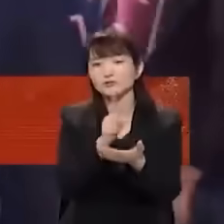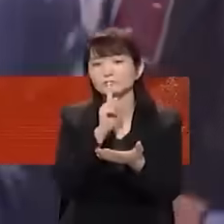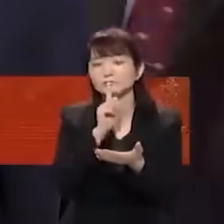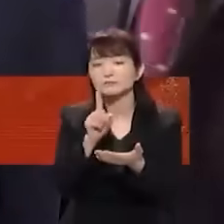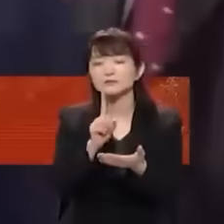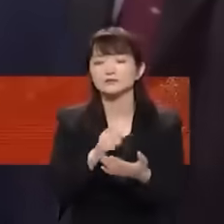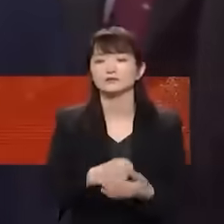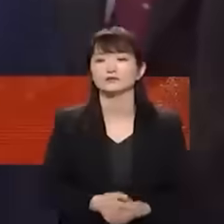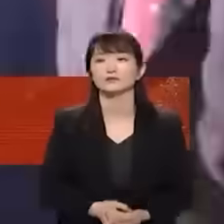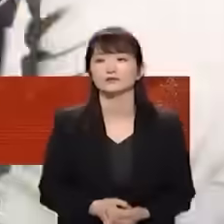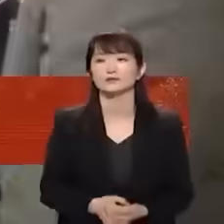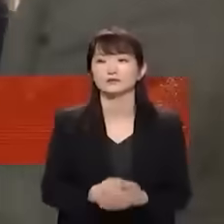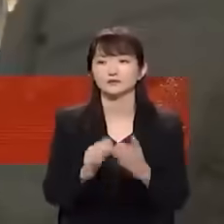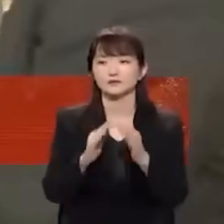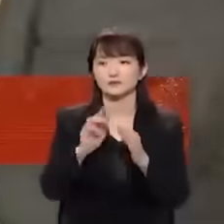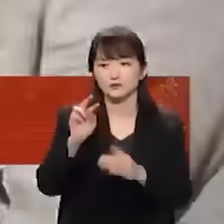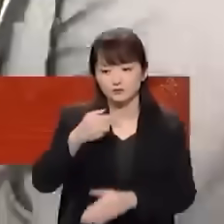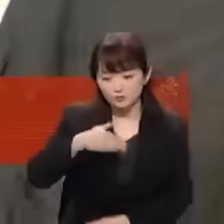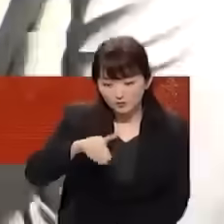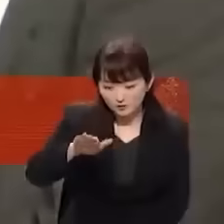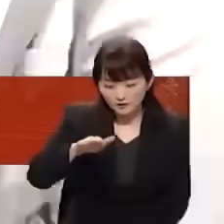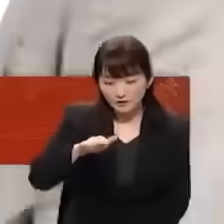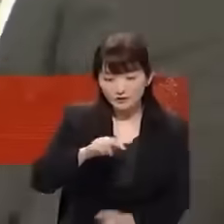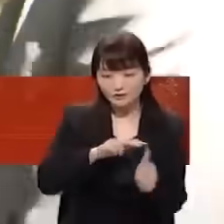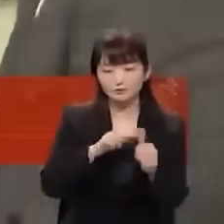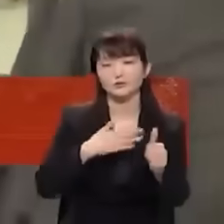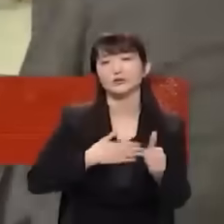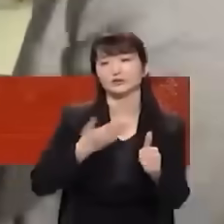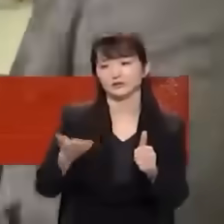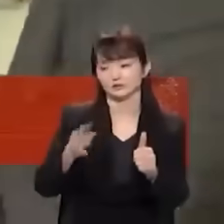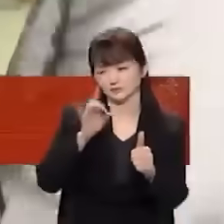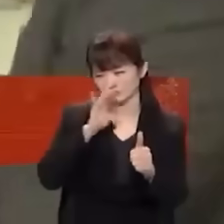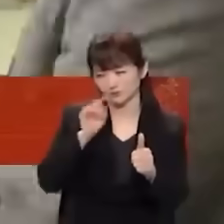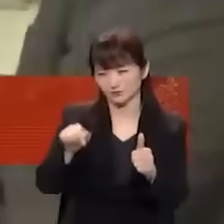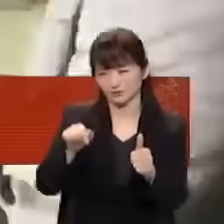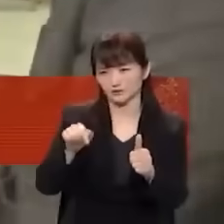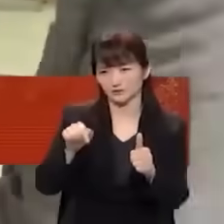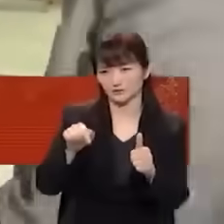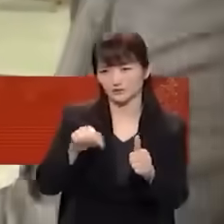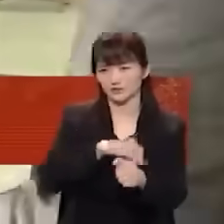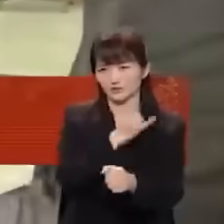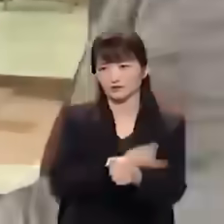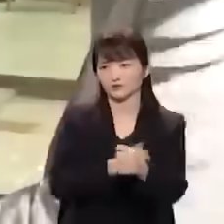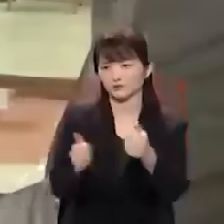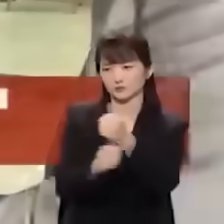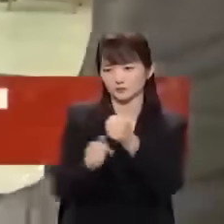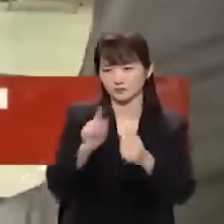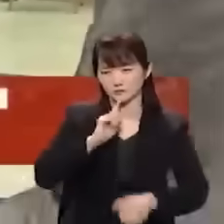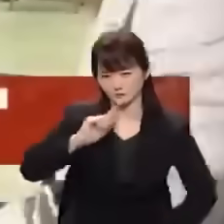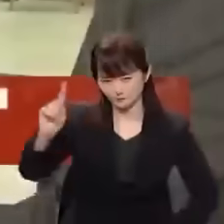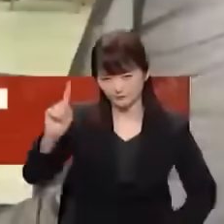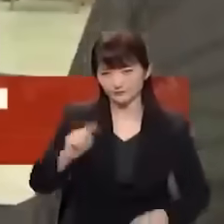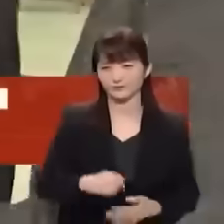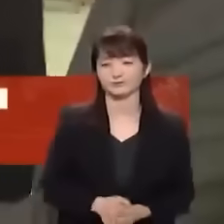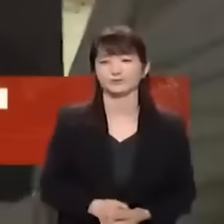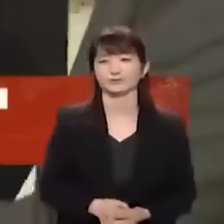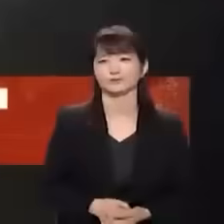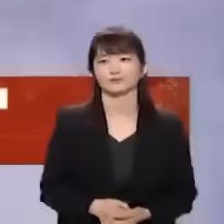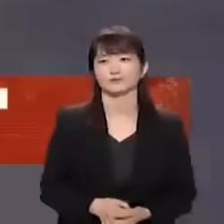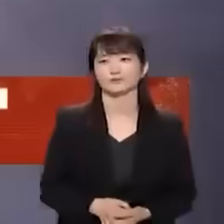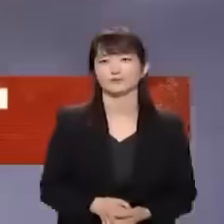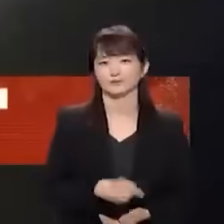하면서이 귀가 관련 정보는 제공하면 안 된다라는 그거 그 부분 때문에 아마 이거를 인권이 했다 그렇죠 그래서 또